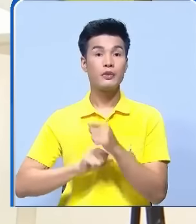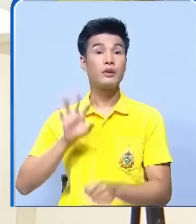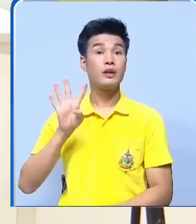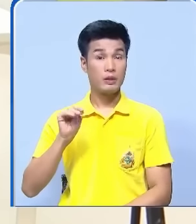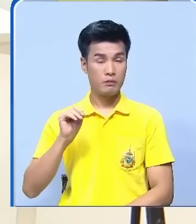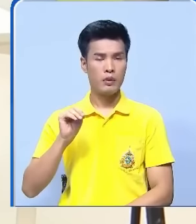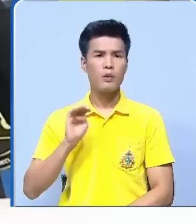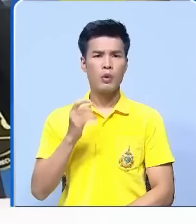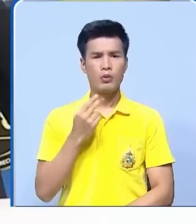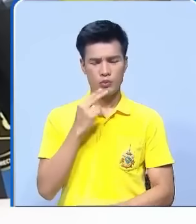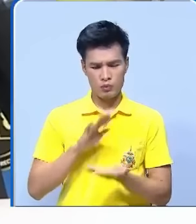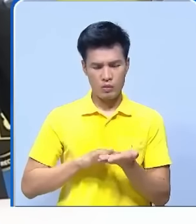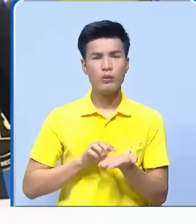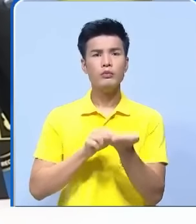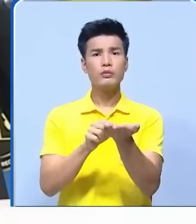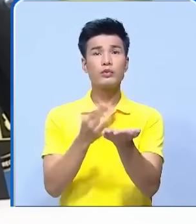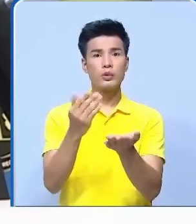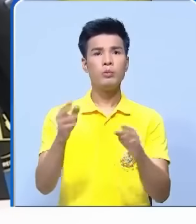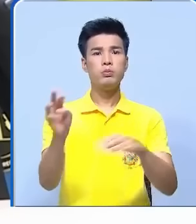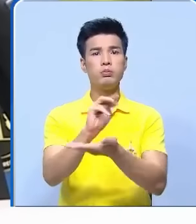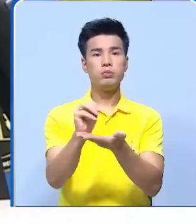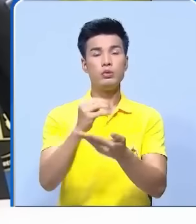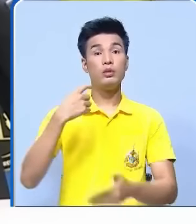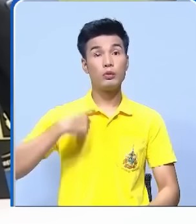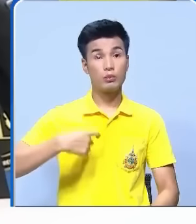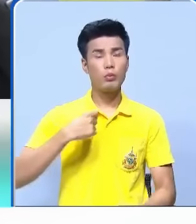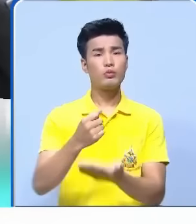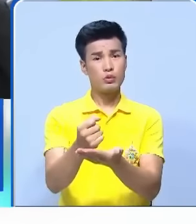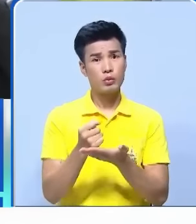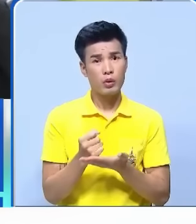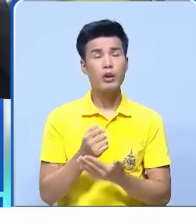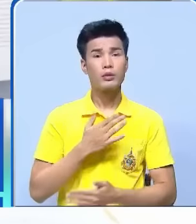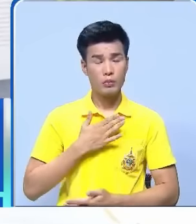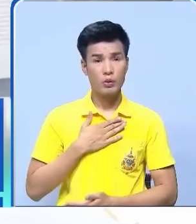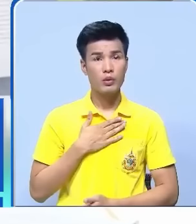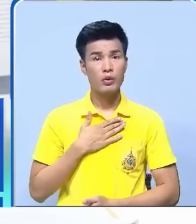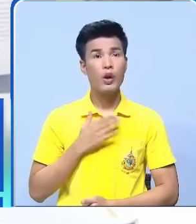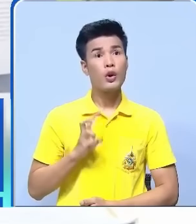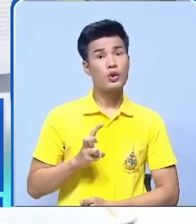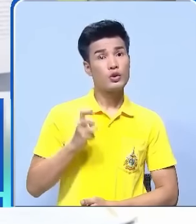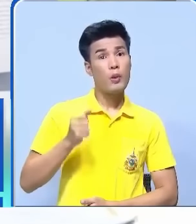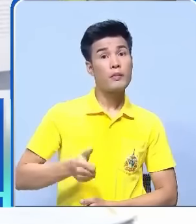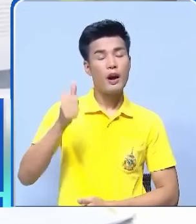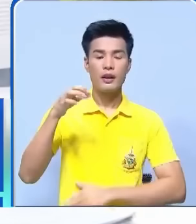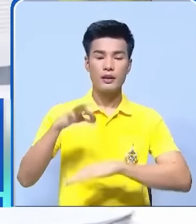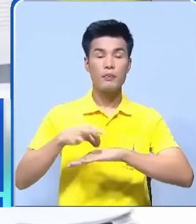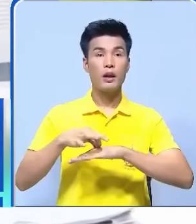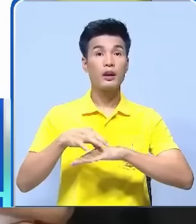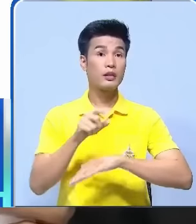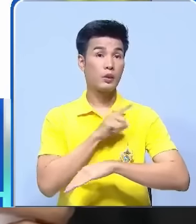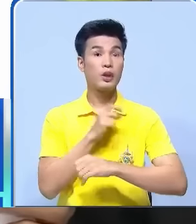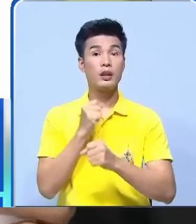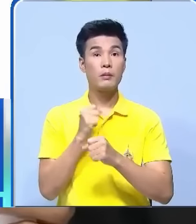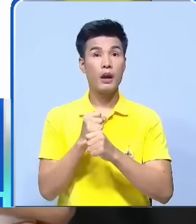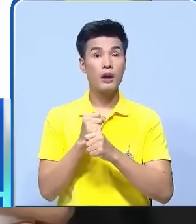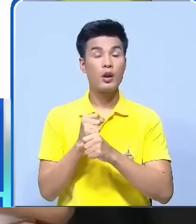ความเป็นธรรมกับมูลนิธิรณรงค์ทวงคืนความยุติธรรมในสังคมบอกว่าตัวเองอ่ะสอบติดตำแหน่งเจ้าหน้าที่ควบคุมผู้ต้